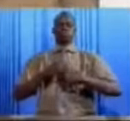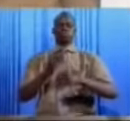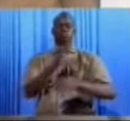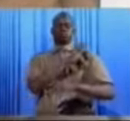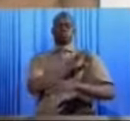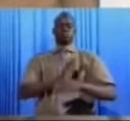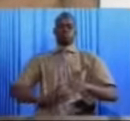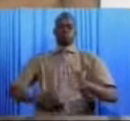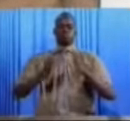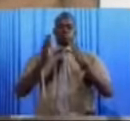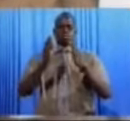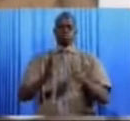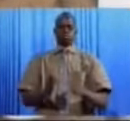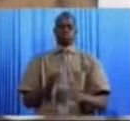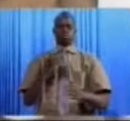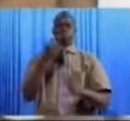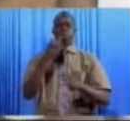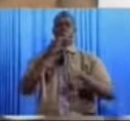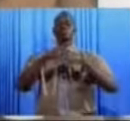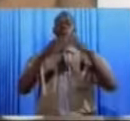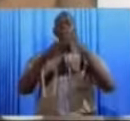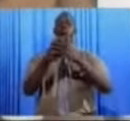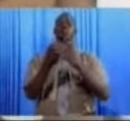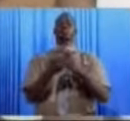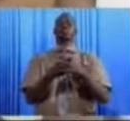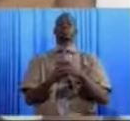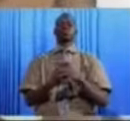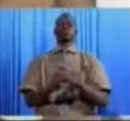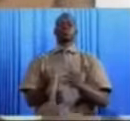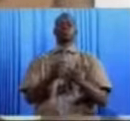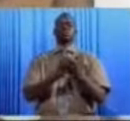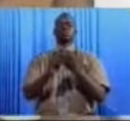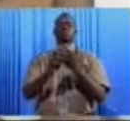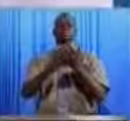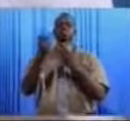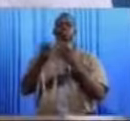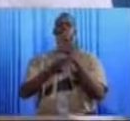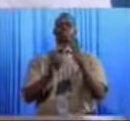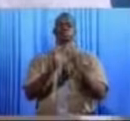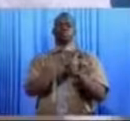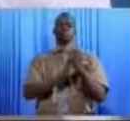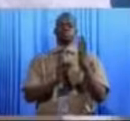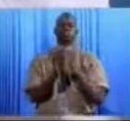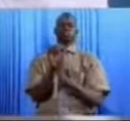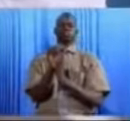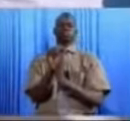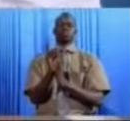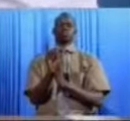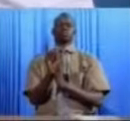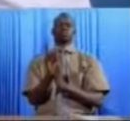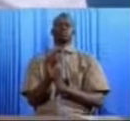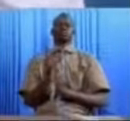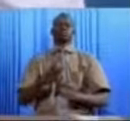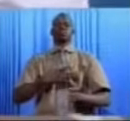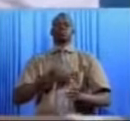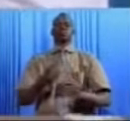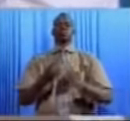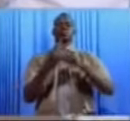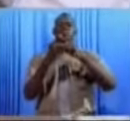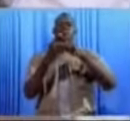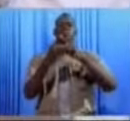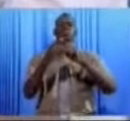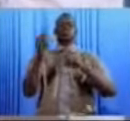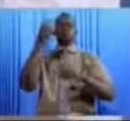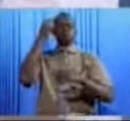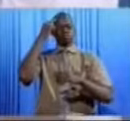commune pour qu'ils les fassent aussi inaugurer s'inscrivent dans le plan communal de développement des super positive puisque les